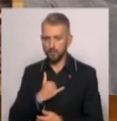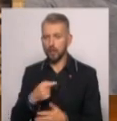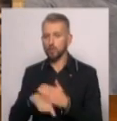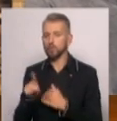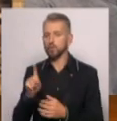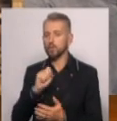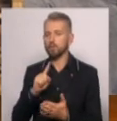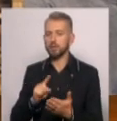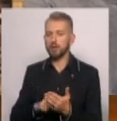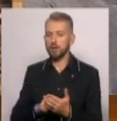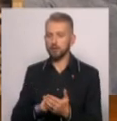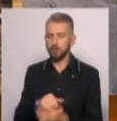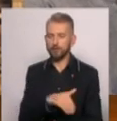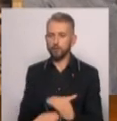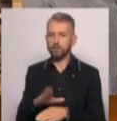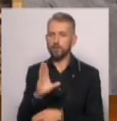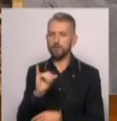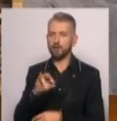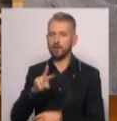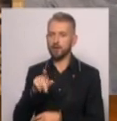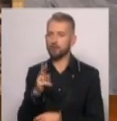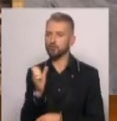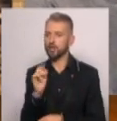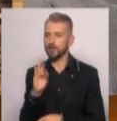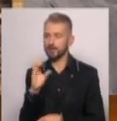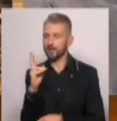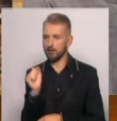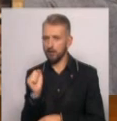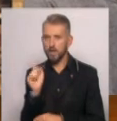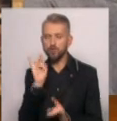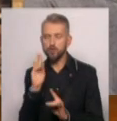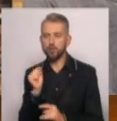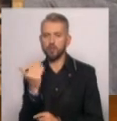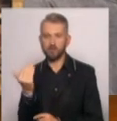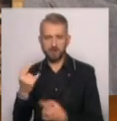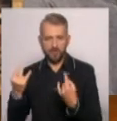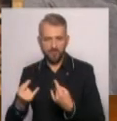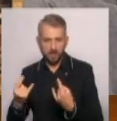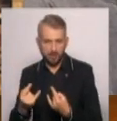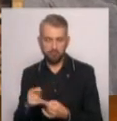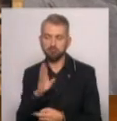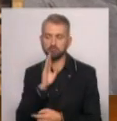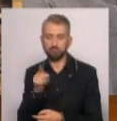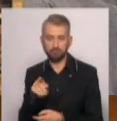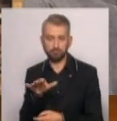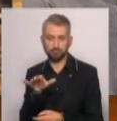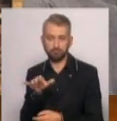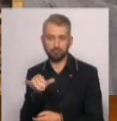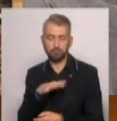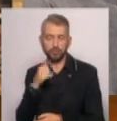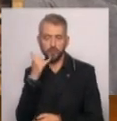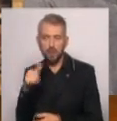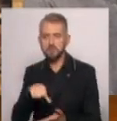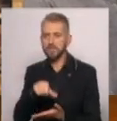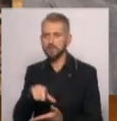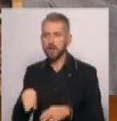питання Вільшанської дуже часто звучало саме на її ефірах, тобто їй телефонували, і так само представникам земельної комісії